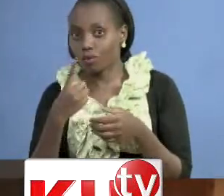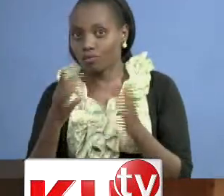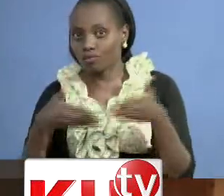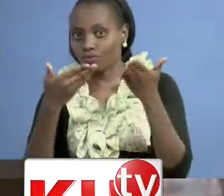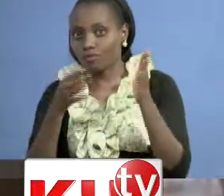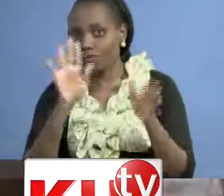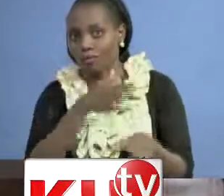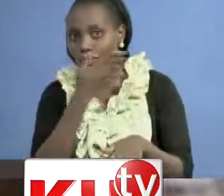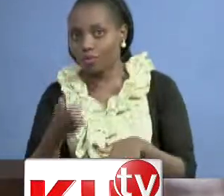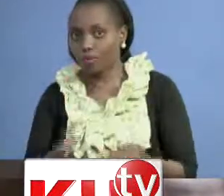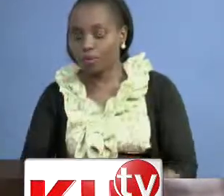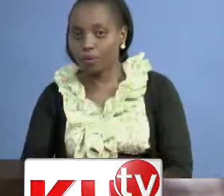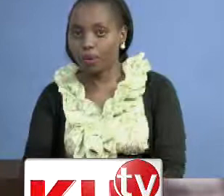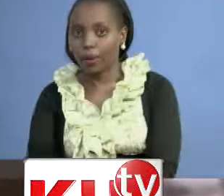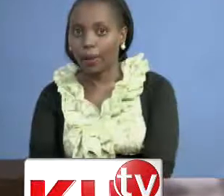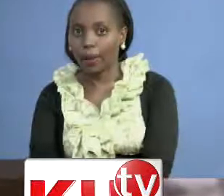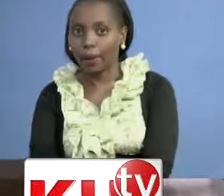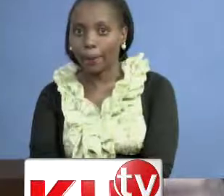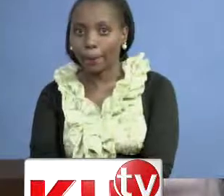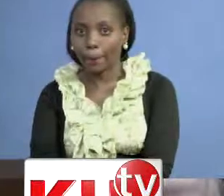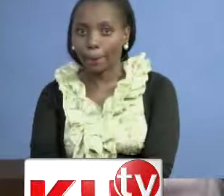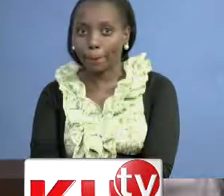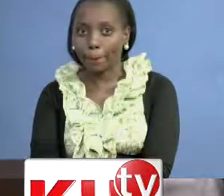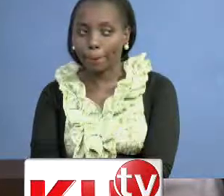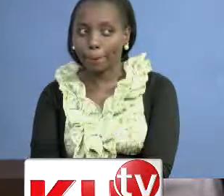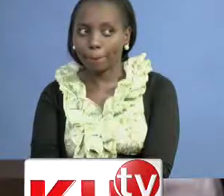bungeni. Leta mswada bunge